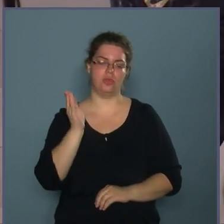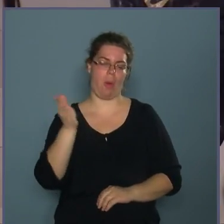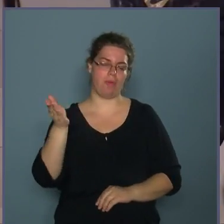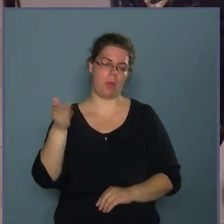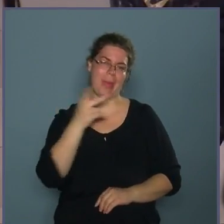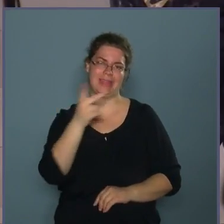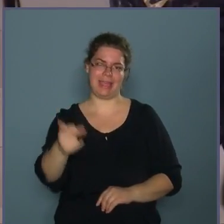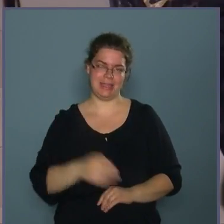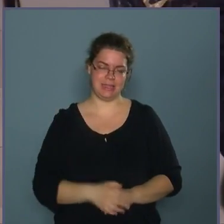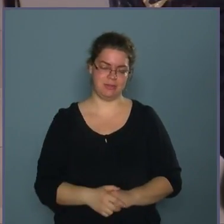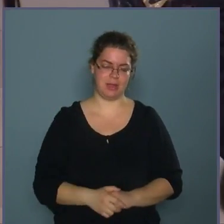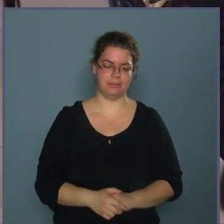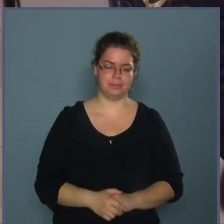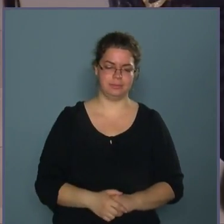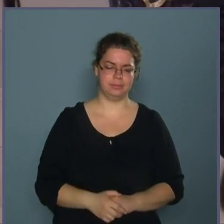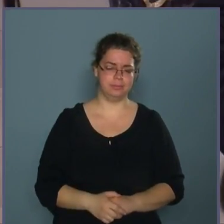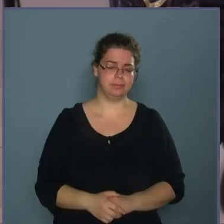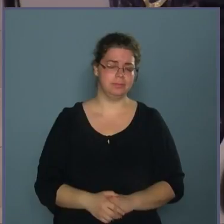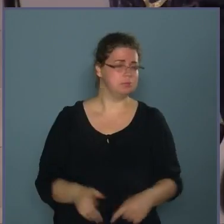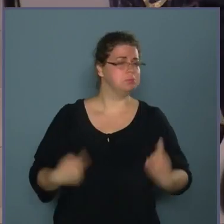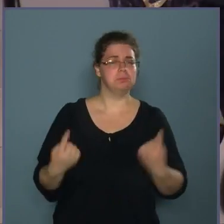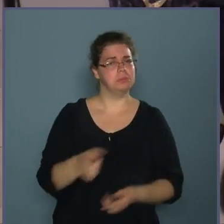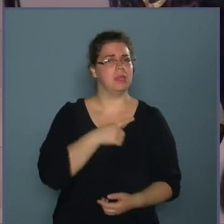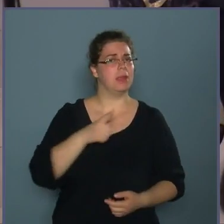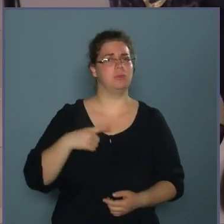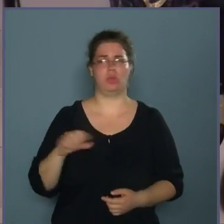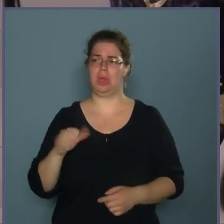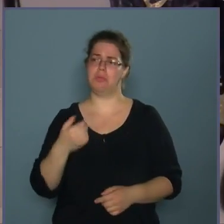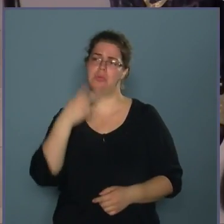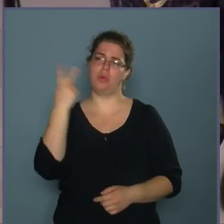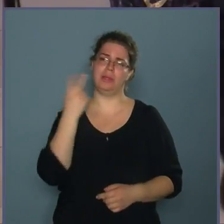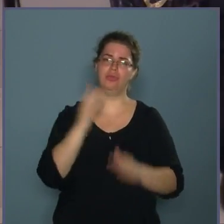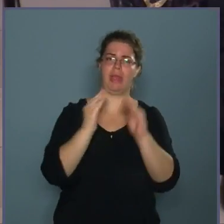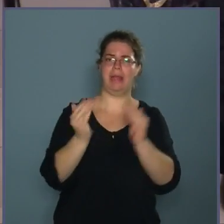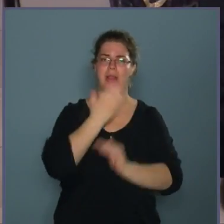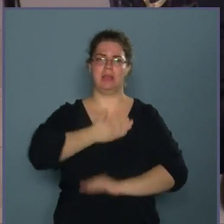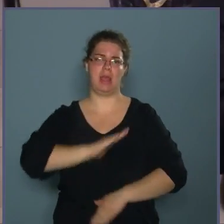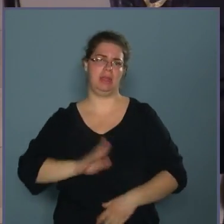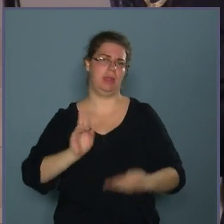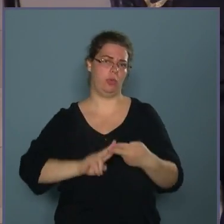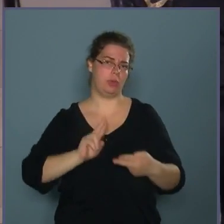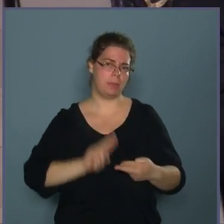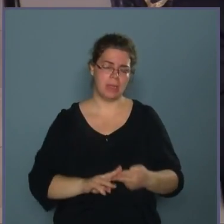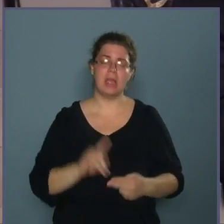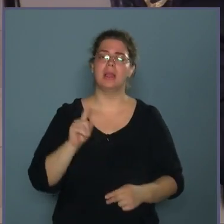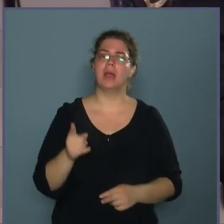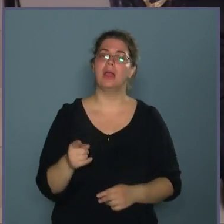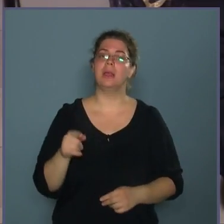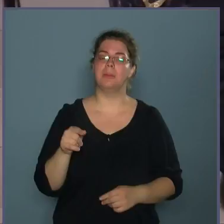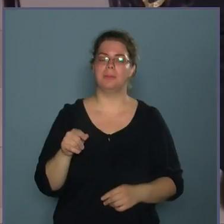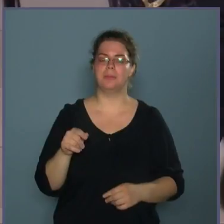jövőbe tekintve. Mi nem csak egy művelődési házat szeretnénk ünnepelni, hanem az